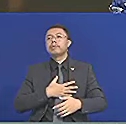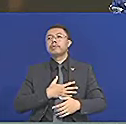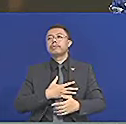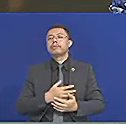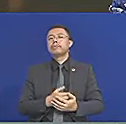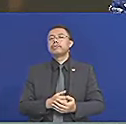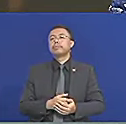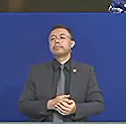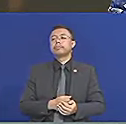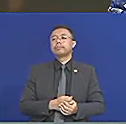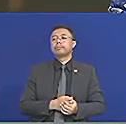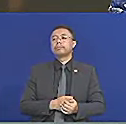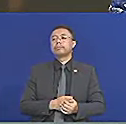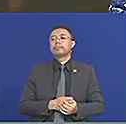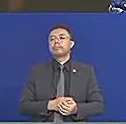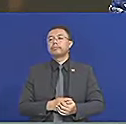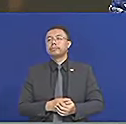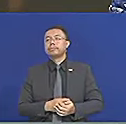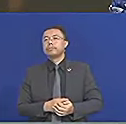budiku.